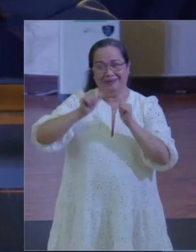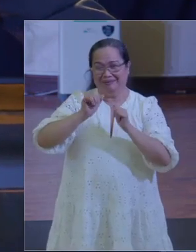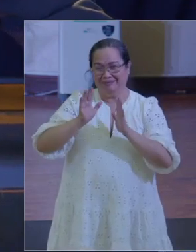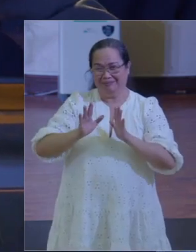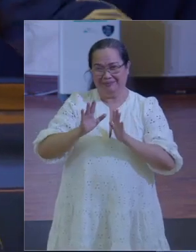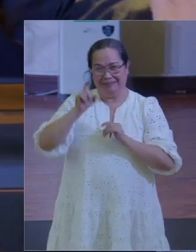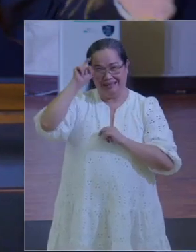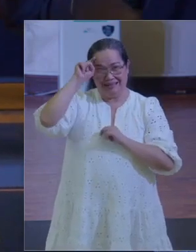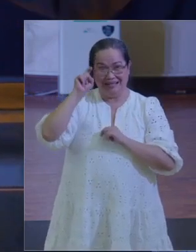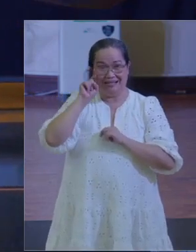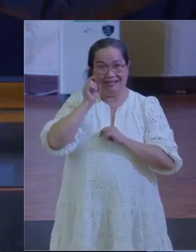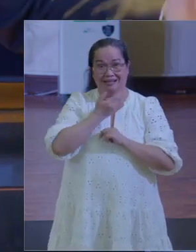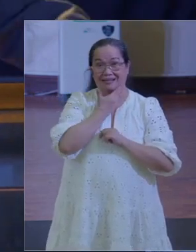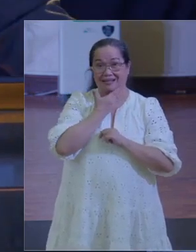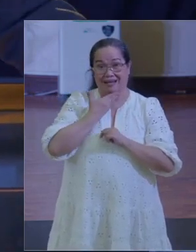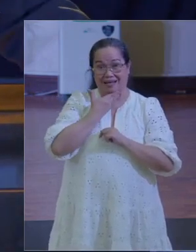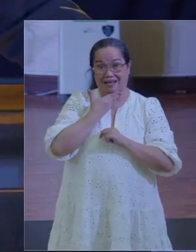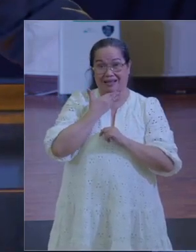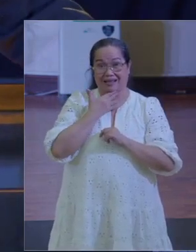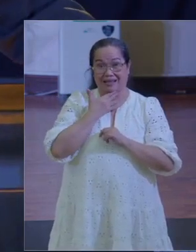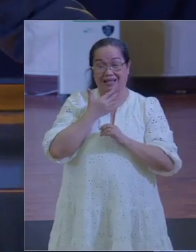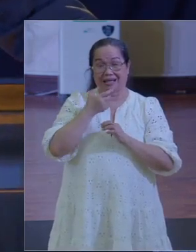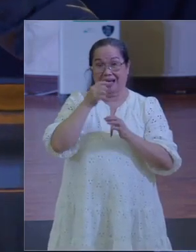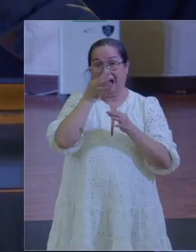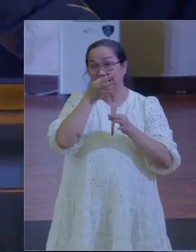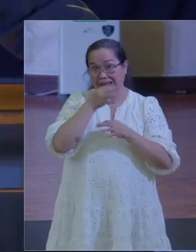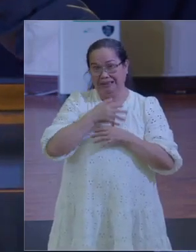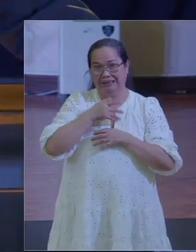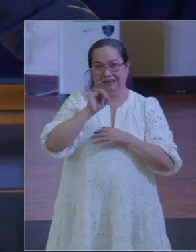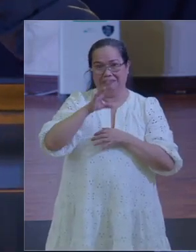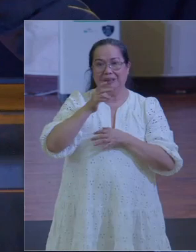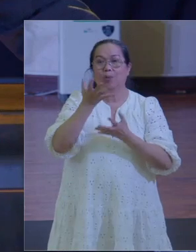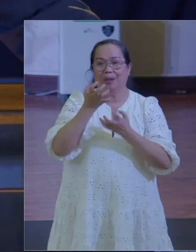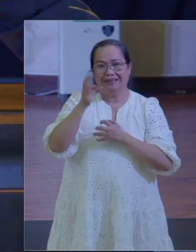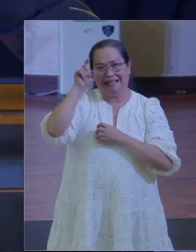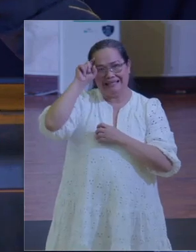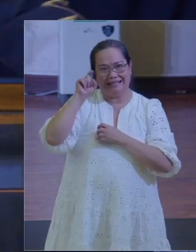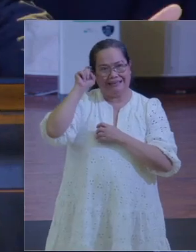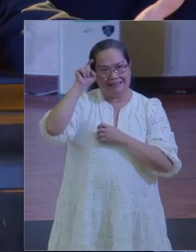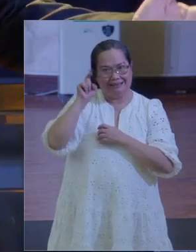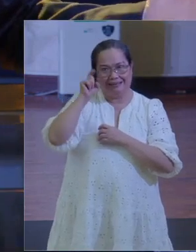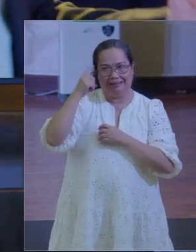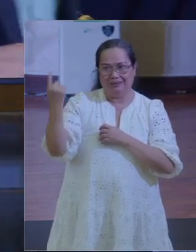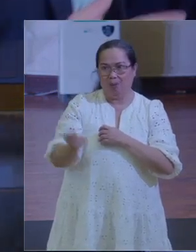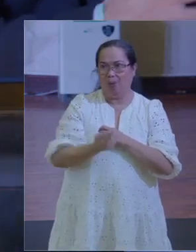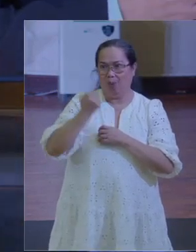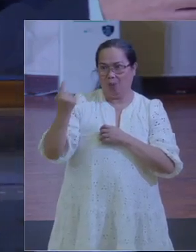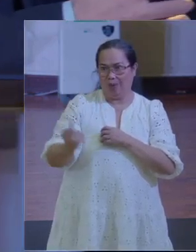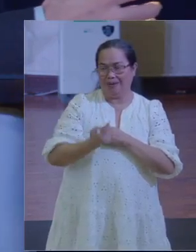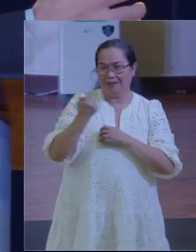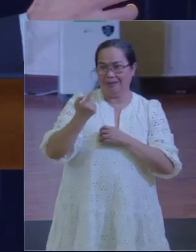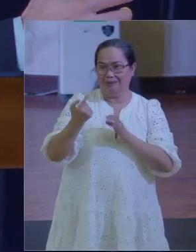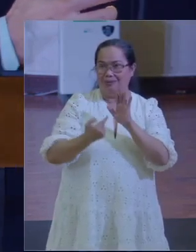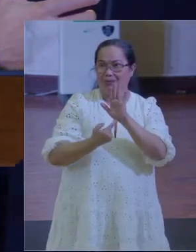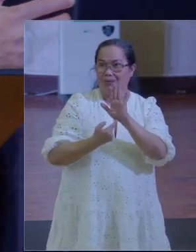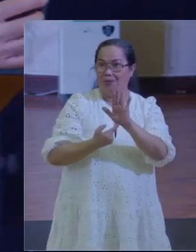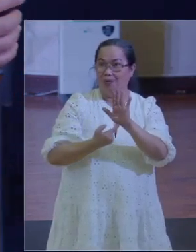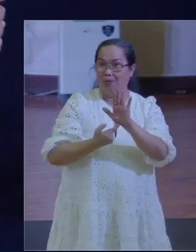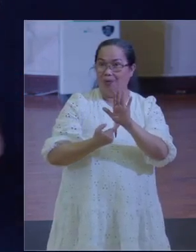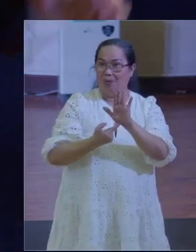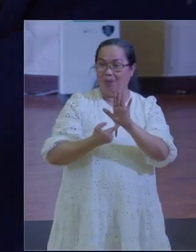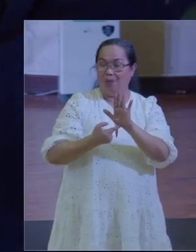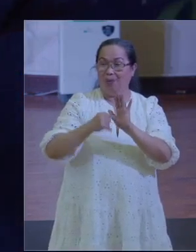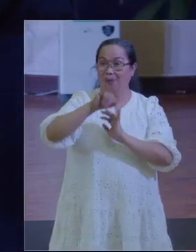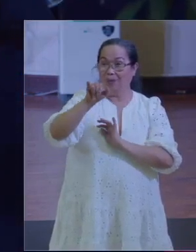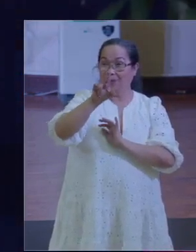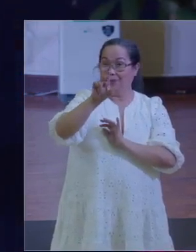Sex addict and whatever kind of addiction. And pinakita yung video ni Justin Bieber when